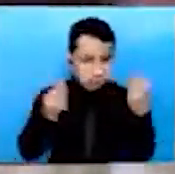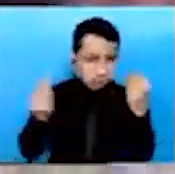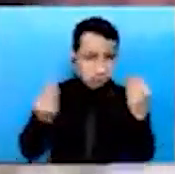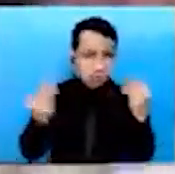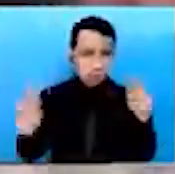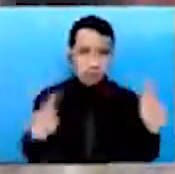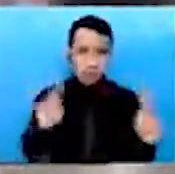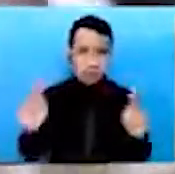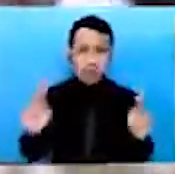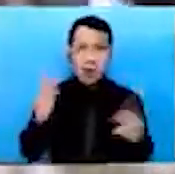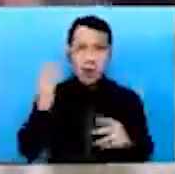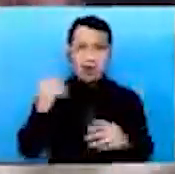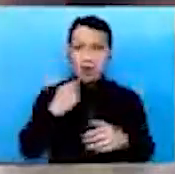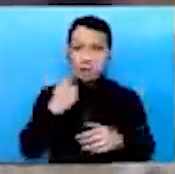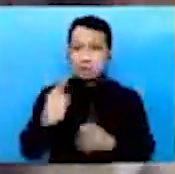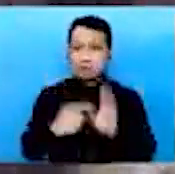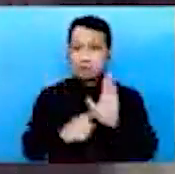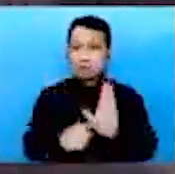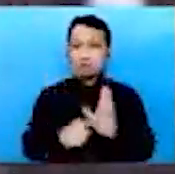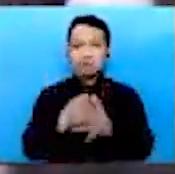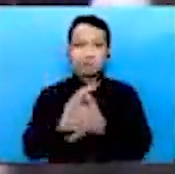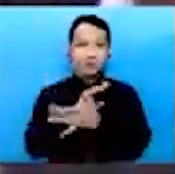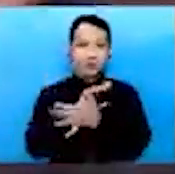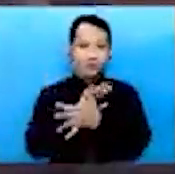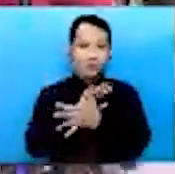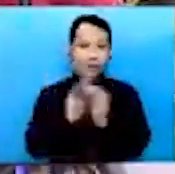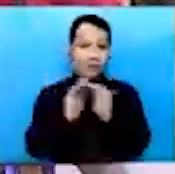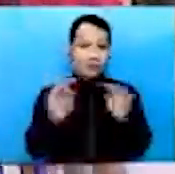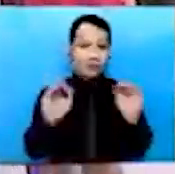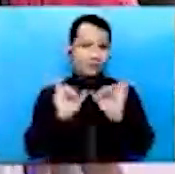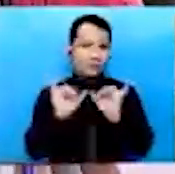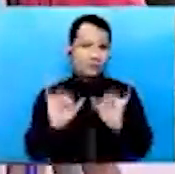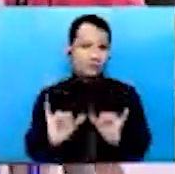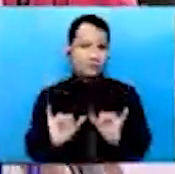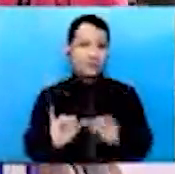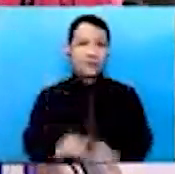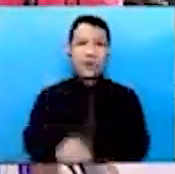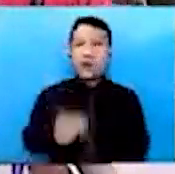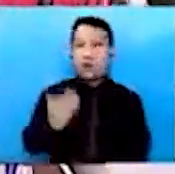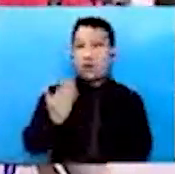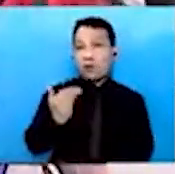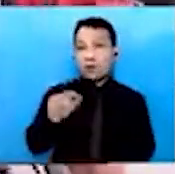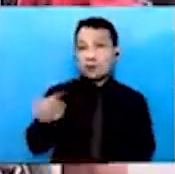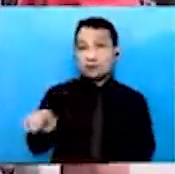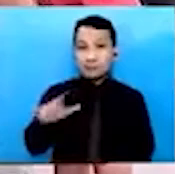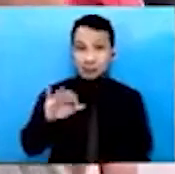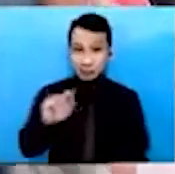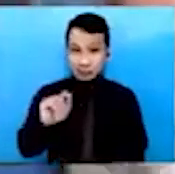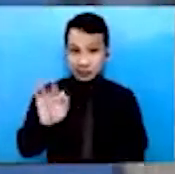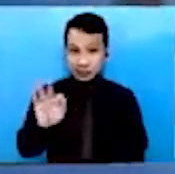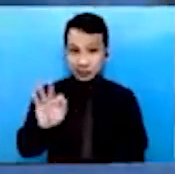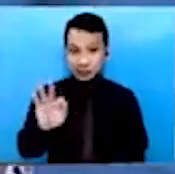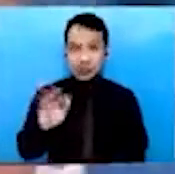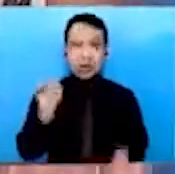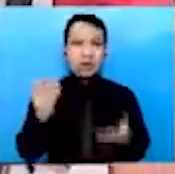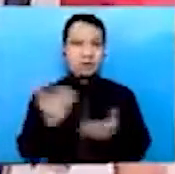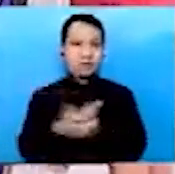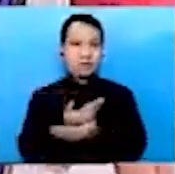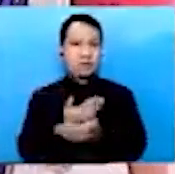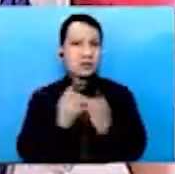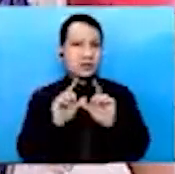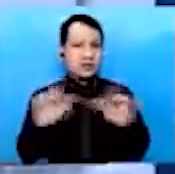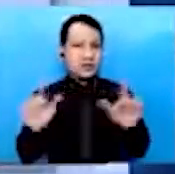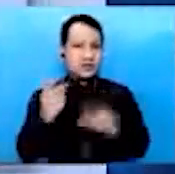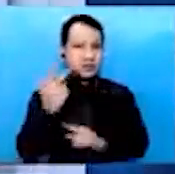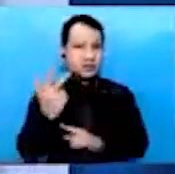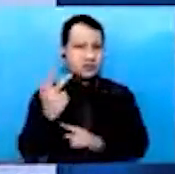pagdating sa pagpapatupad ng COVID-19 Alert Level System. Base sa IATF guidelines, ngayong nasa Alert Level 3 na ang